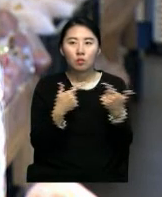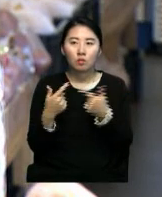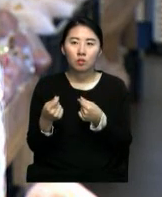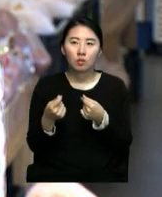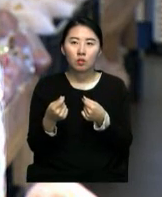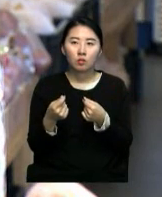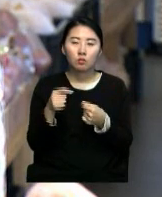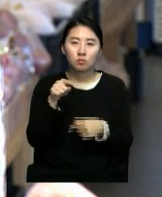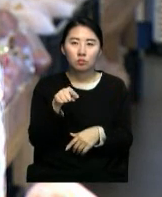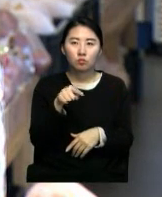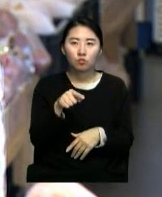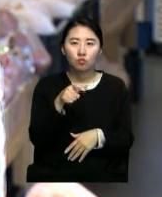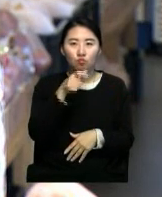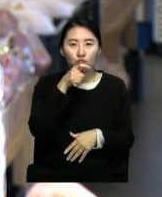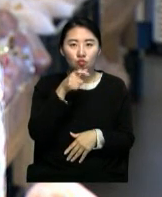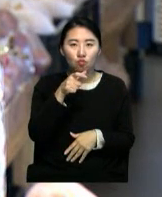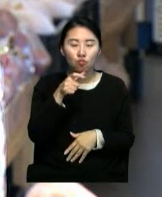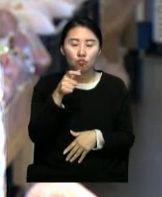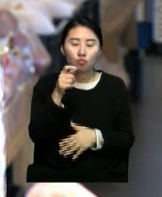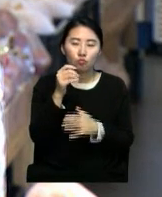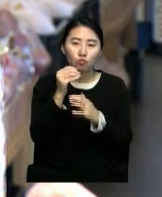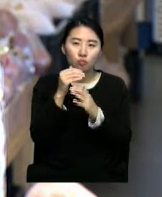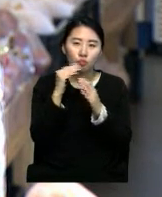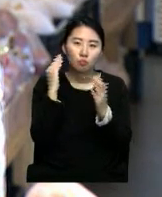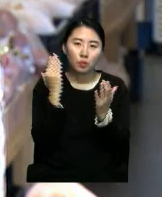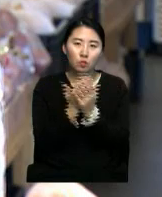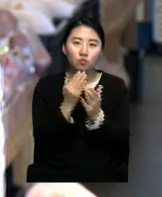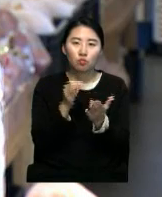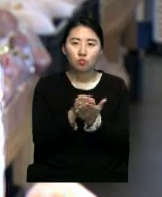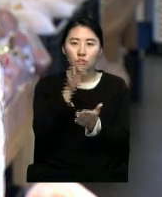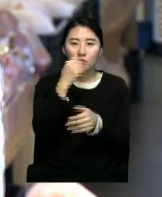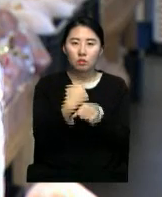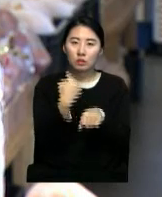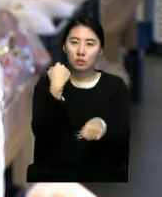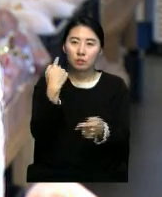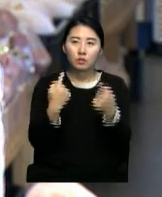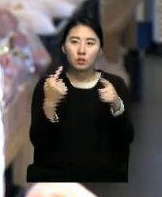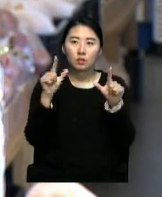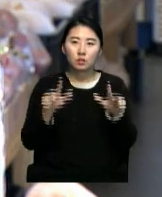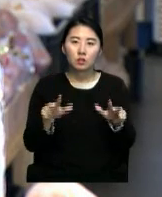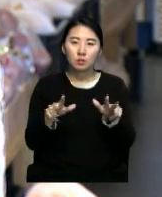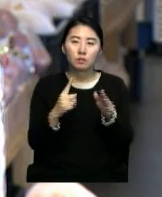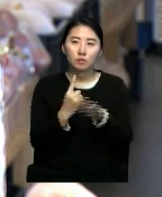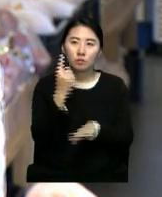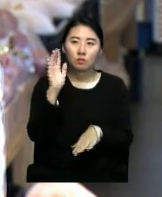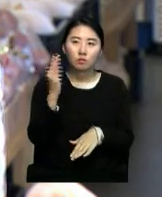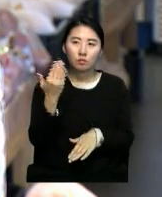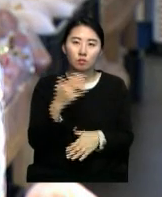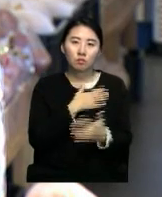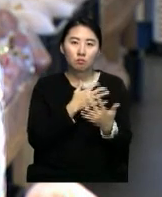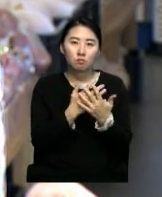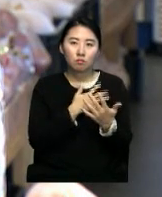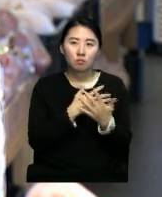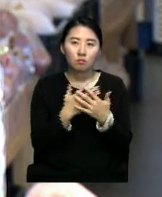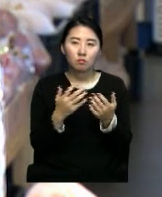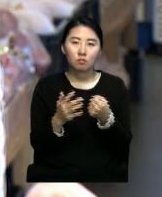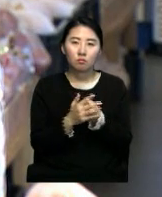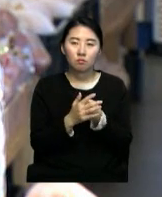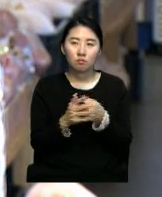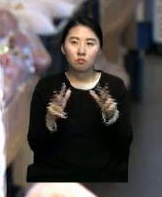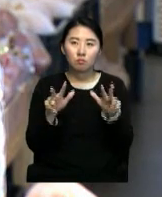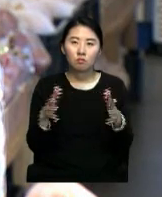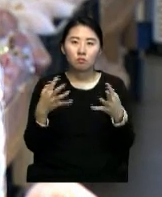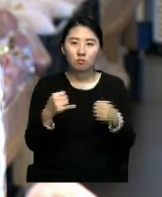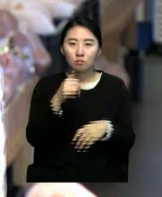그 배춧값이나 물값 이런 것들이 오를 거라고 예년보다는 지금 높을 거라고 해서 그 불안감이 굉장히